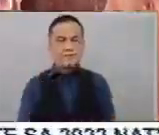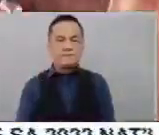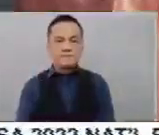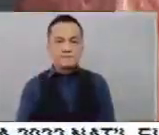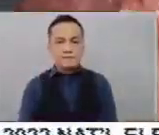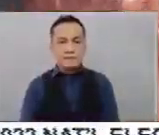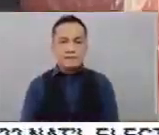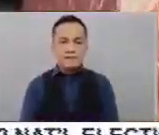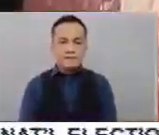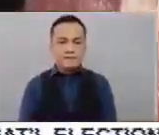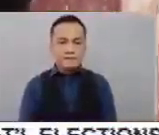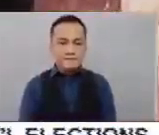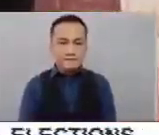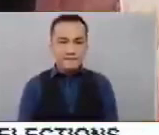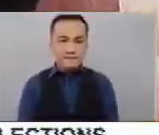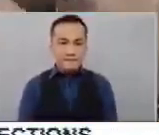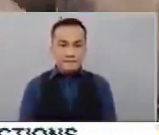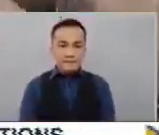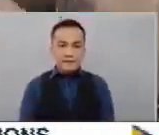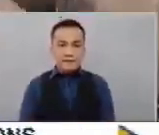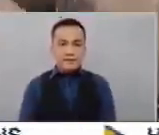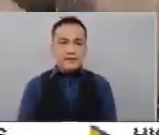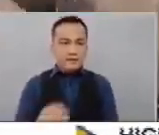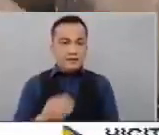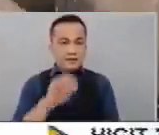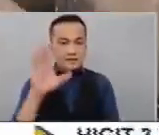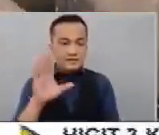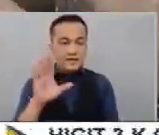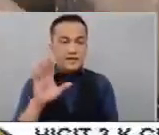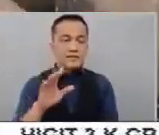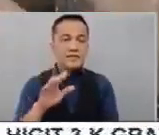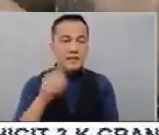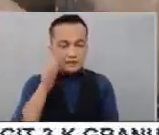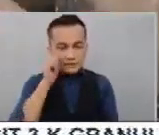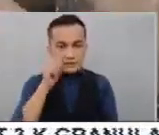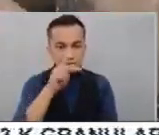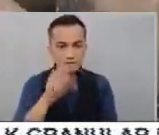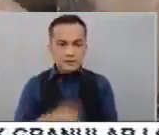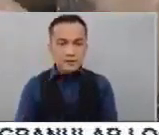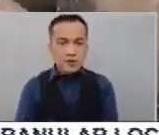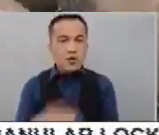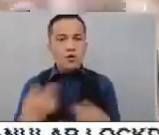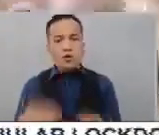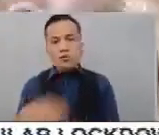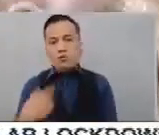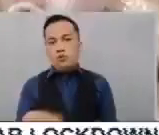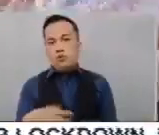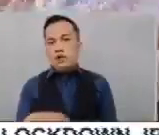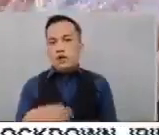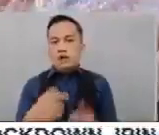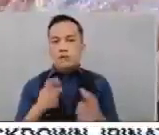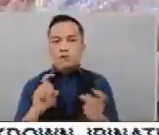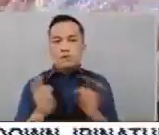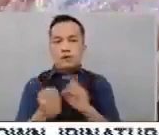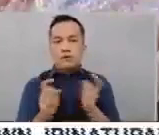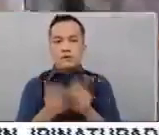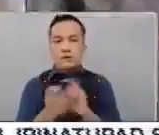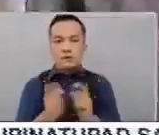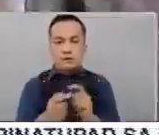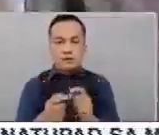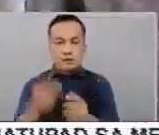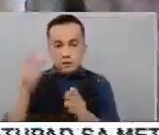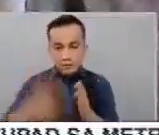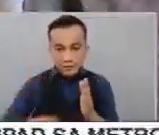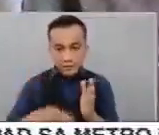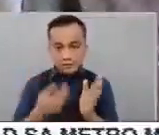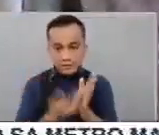pesos. Ang manok na buo, 140 to 170 pesos per kilo. Sa isda naman, ang dagupan na bangus,